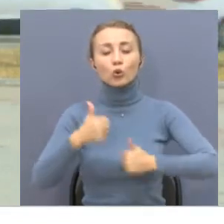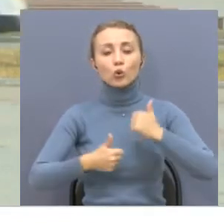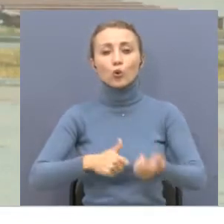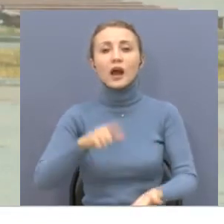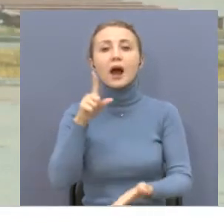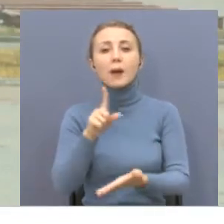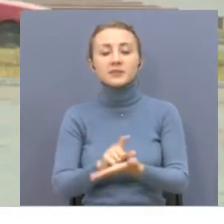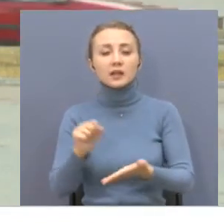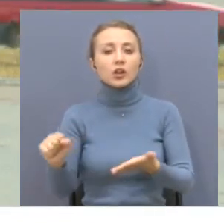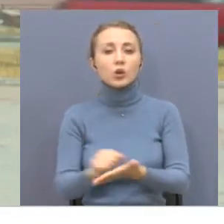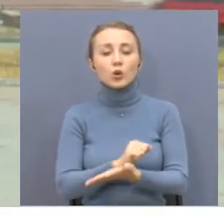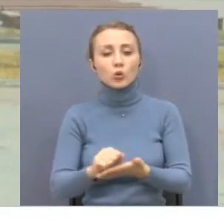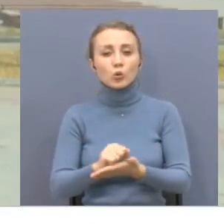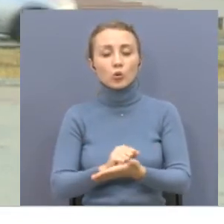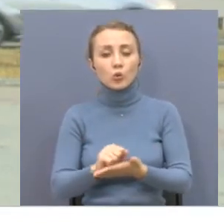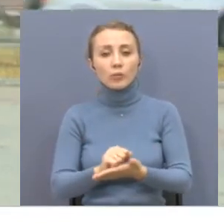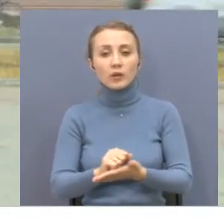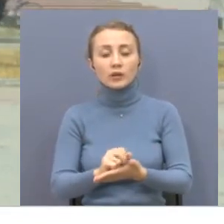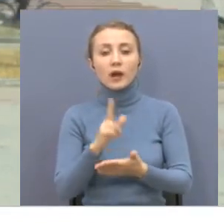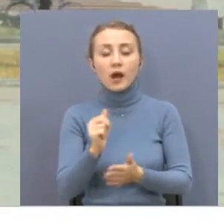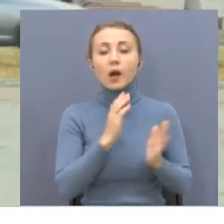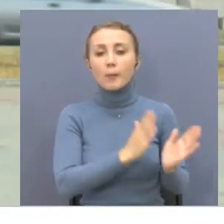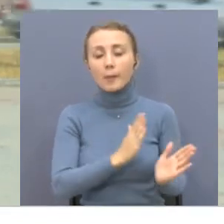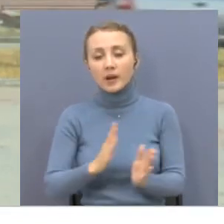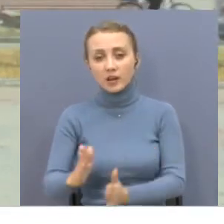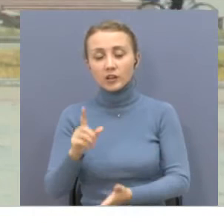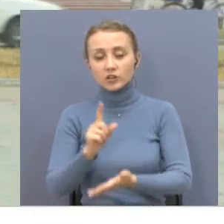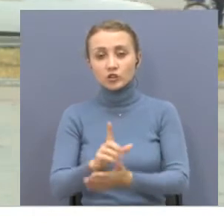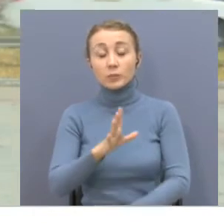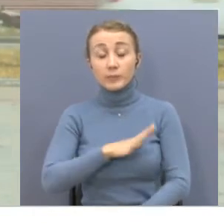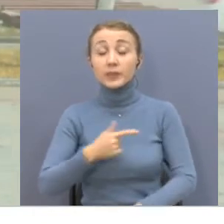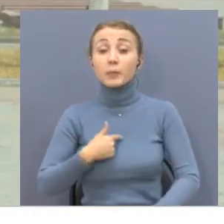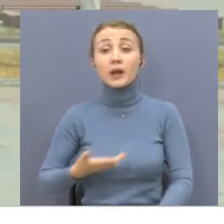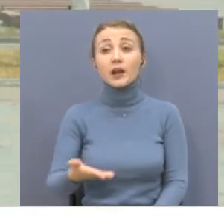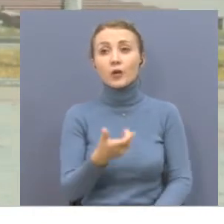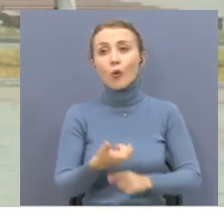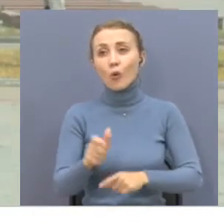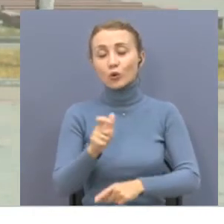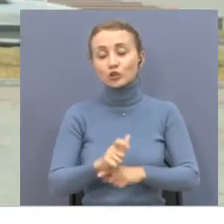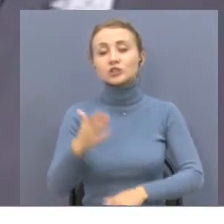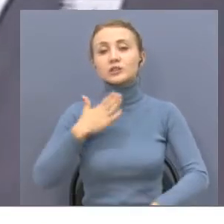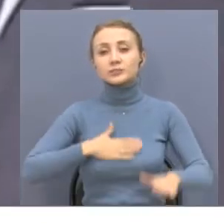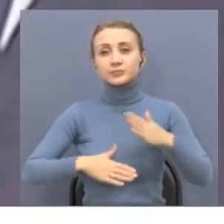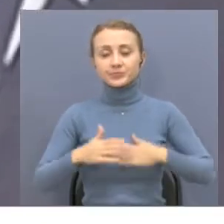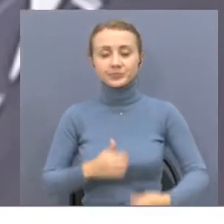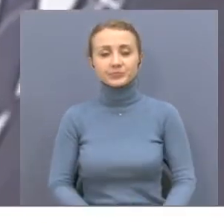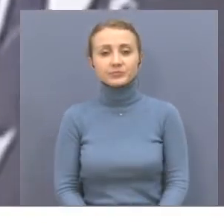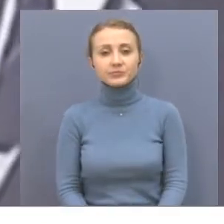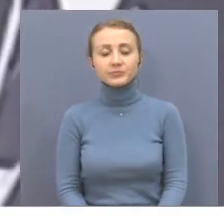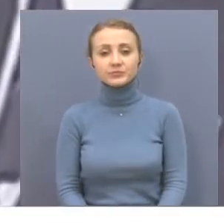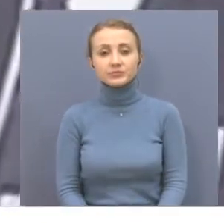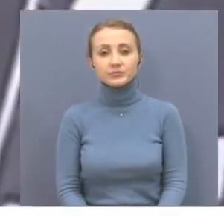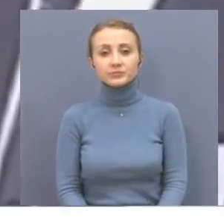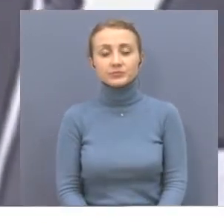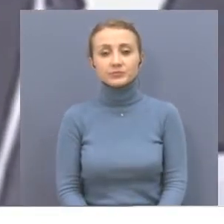бұлау енді осы жұмыс бүгіннен басталады деді. Жақын арада сол енді арнайы байқау жарияланады. Қазіргі таңда